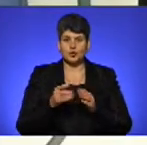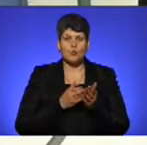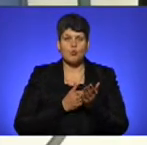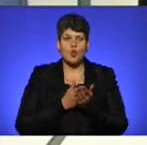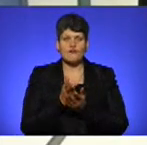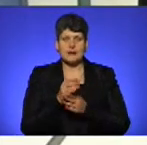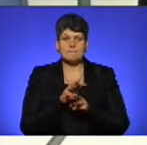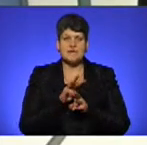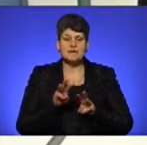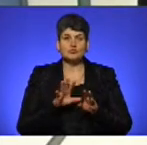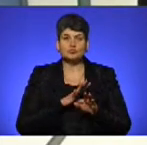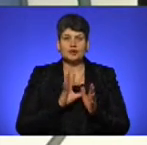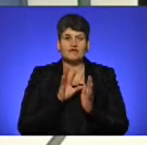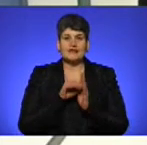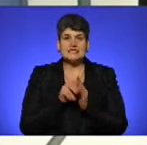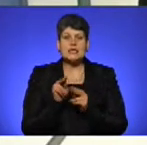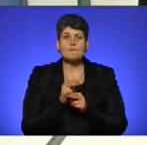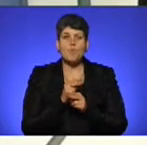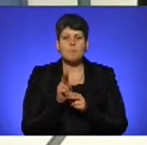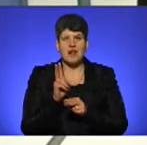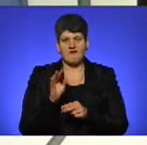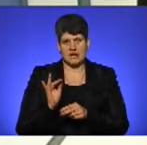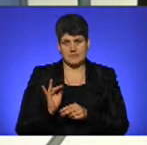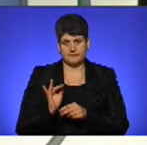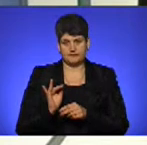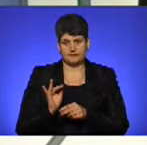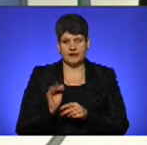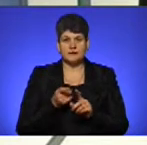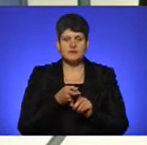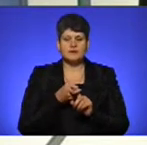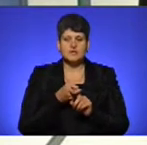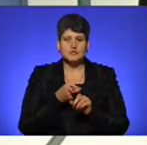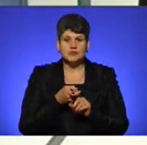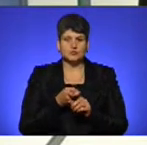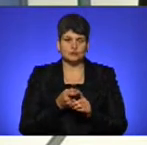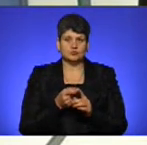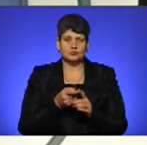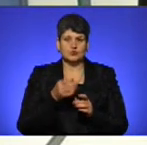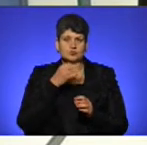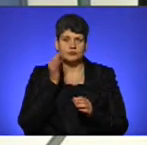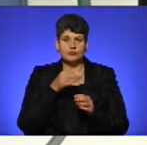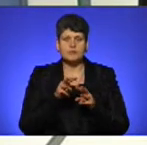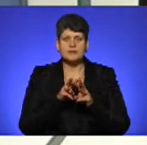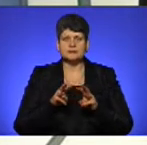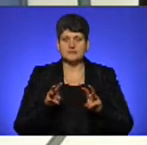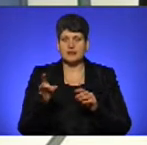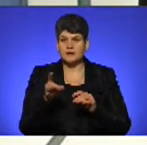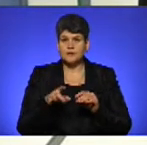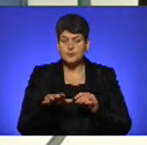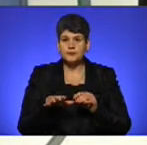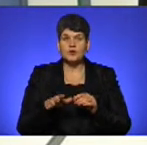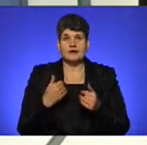були внесені деякі поправки в межах компетенції Мінрегіону, і ми подавали, обласна рада нам